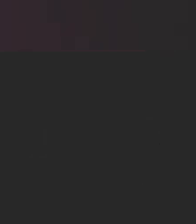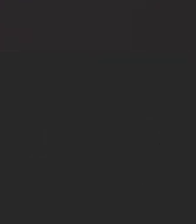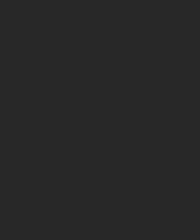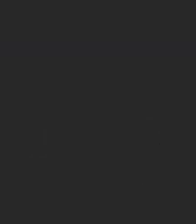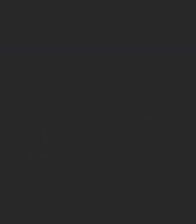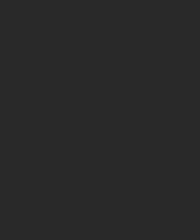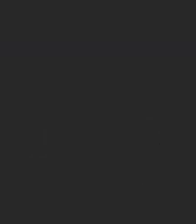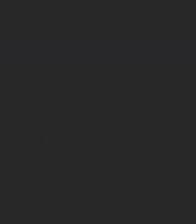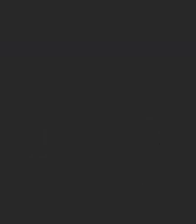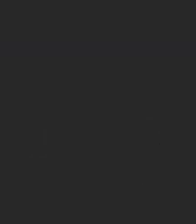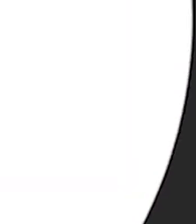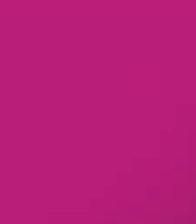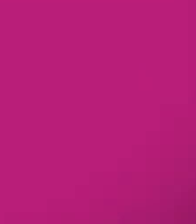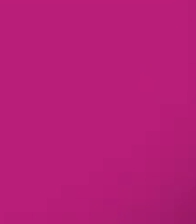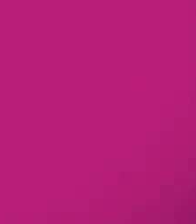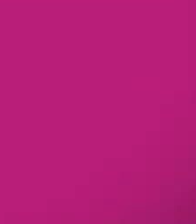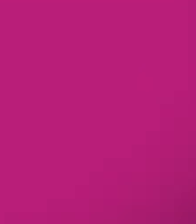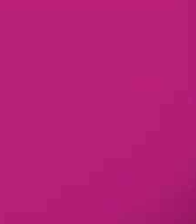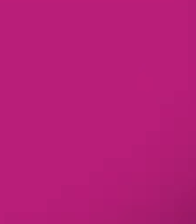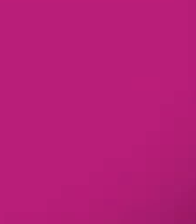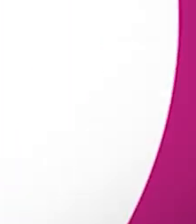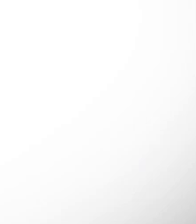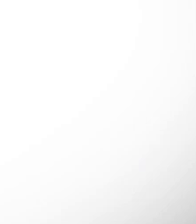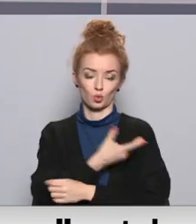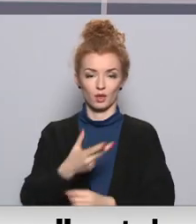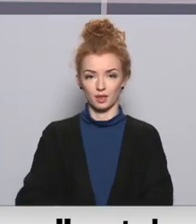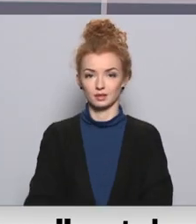Re! Viss ēters ir te!